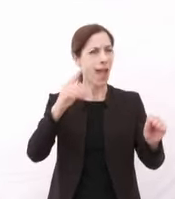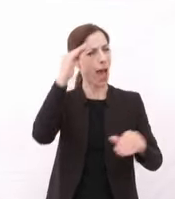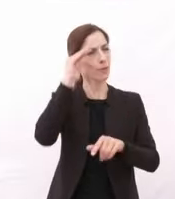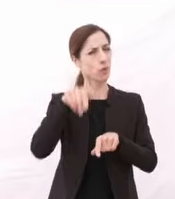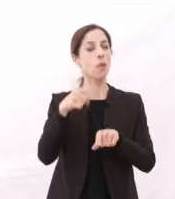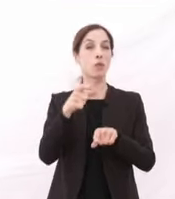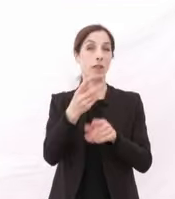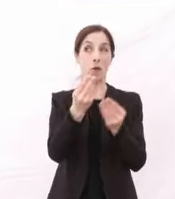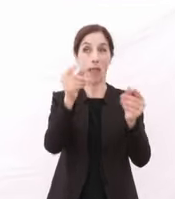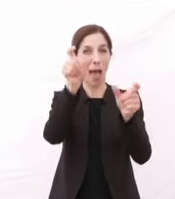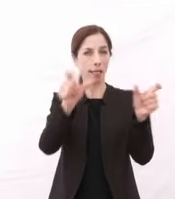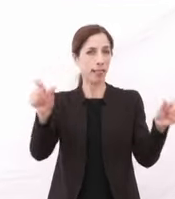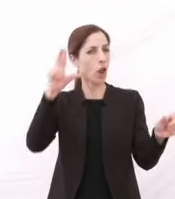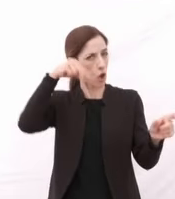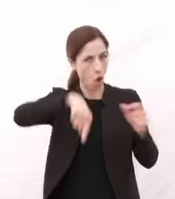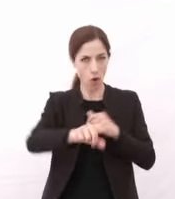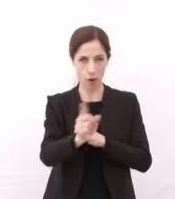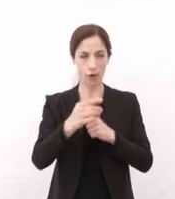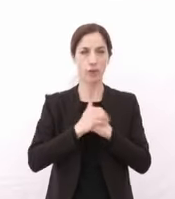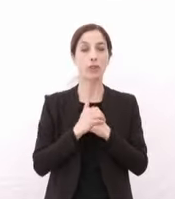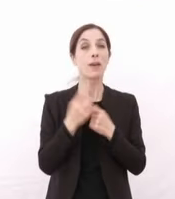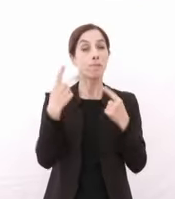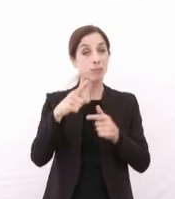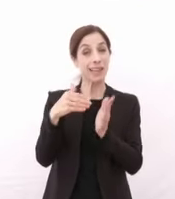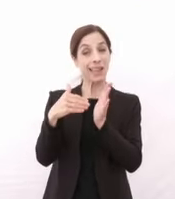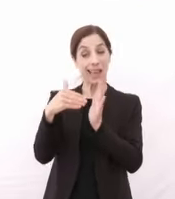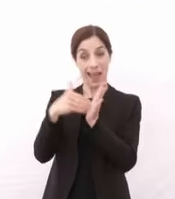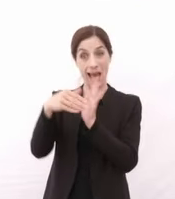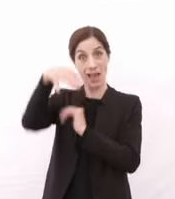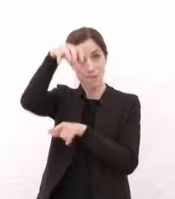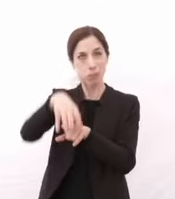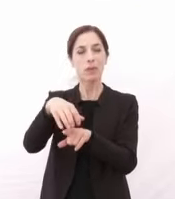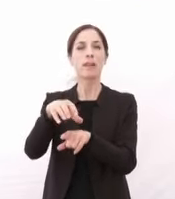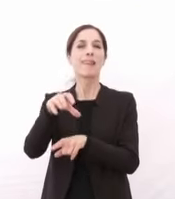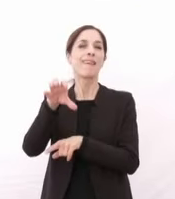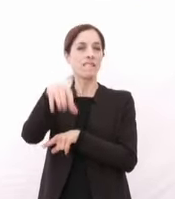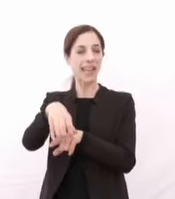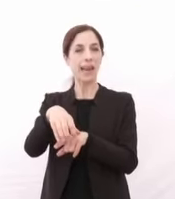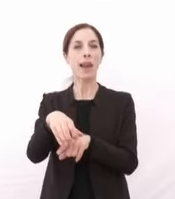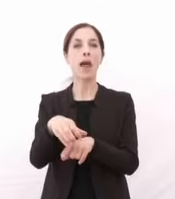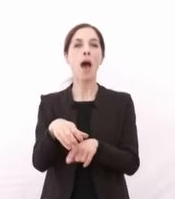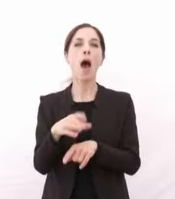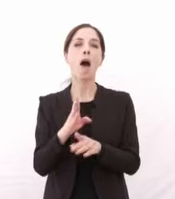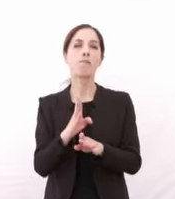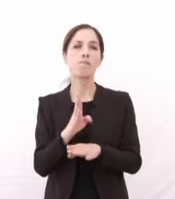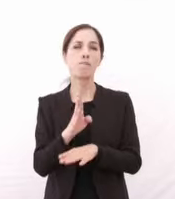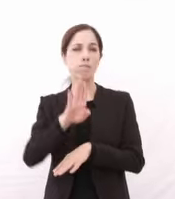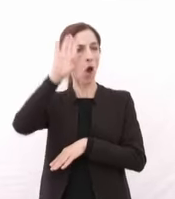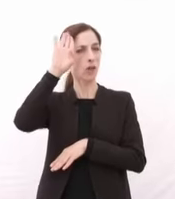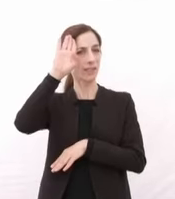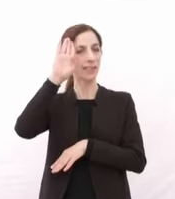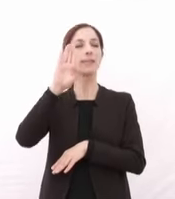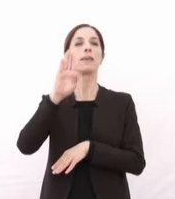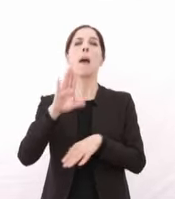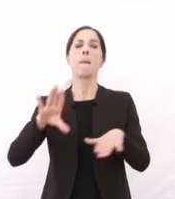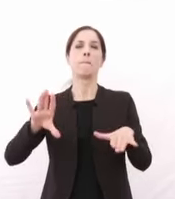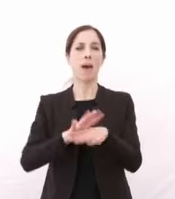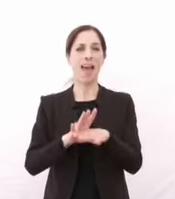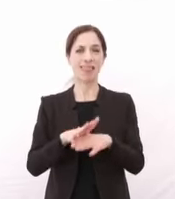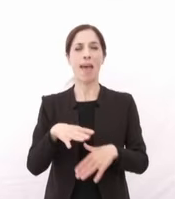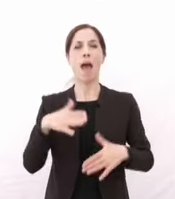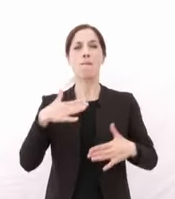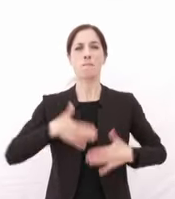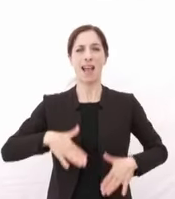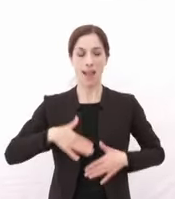stato per anni la villa del boss della banda della Magliana, prima ancora però era un parco. Il fulcro del potere decisionale della